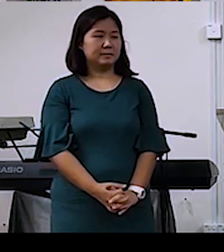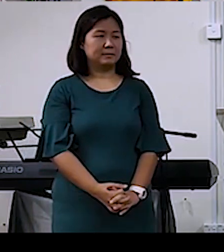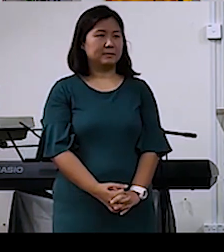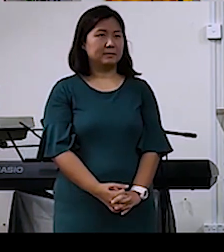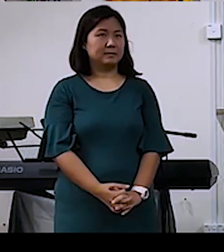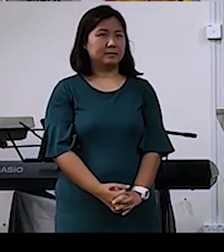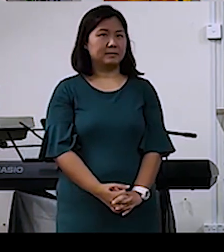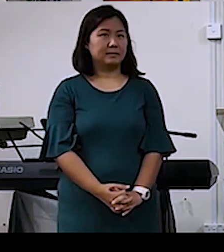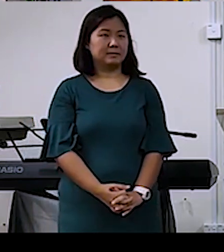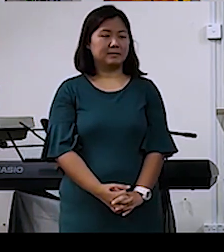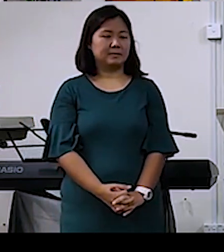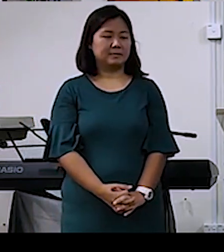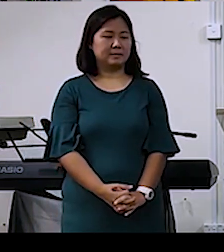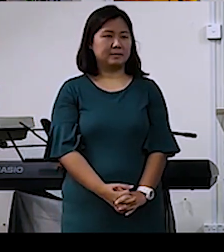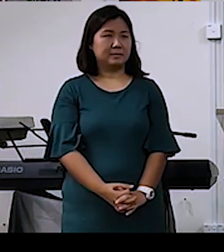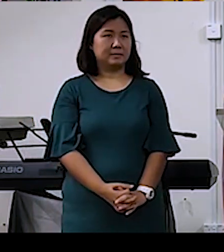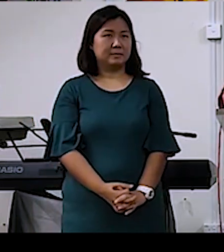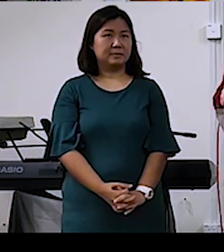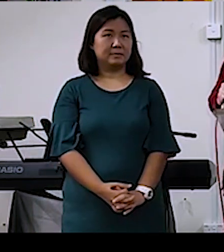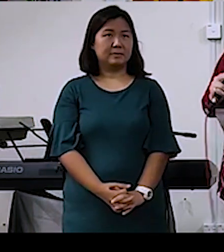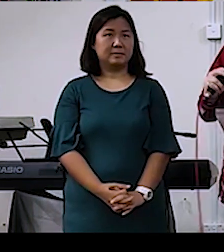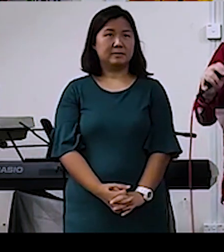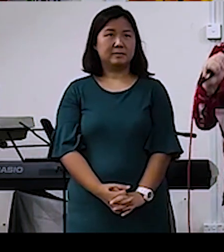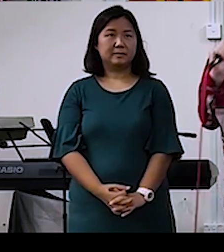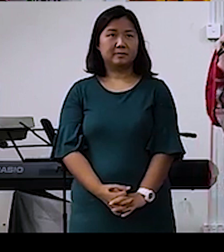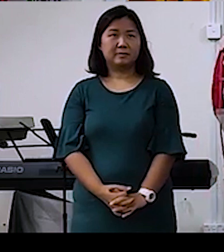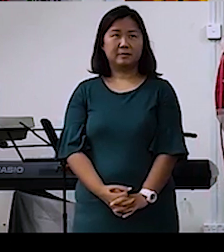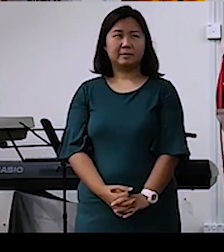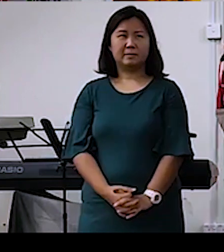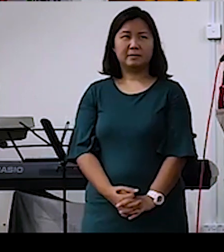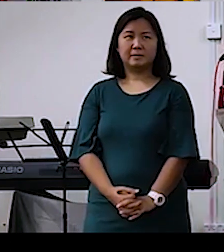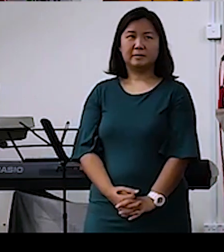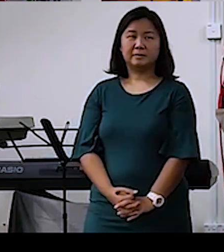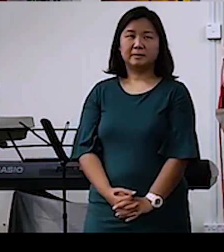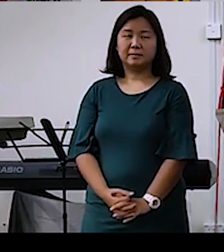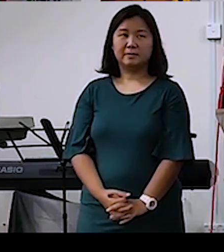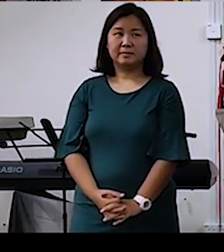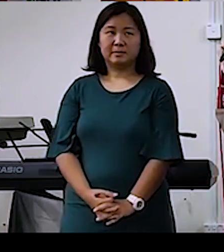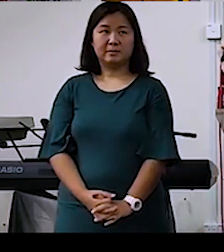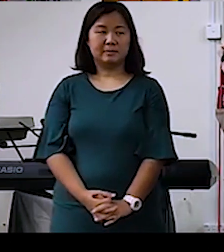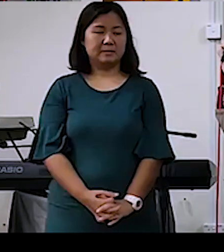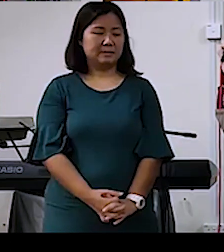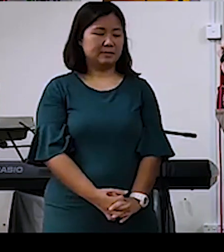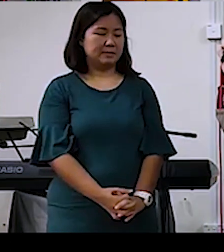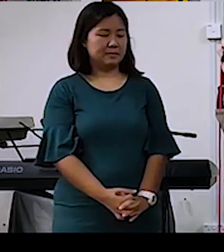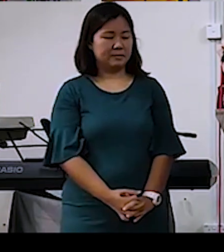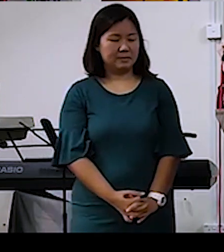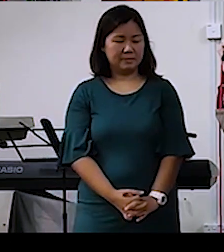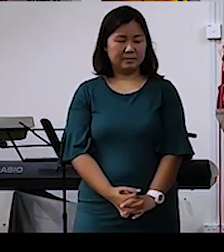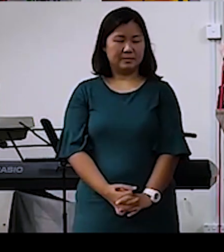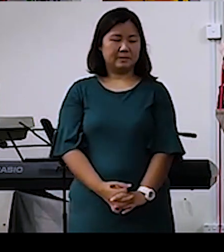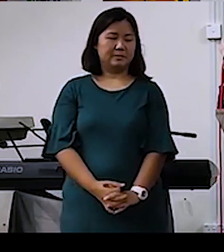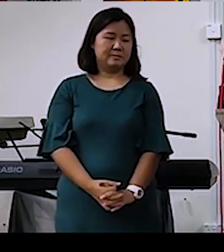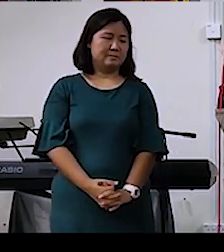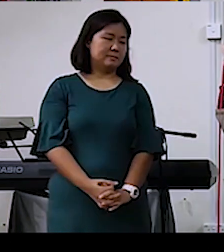送别人。所以我要讲的重点呢，就是我们有很多的方式呢能够来服侍神。所以接送